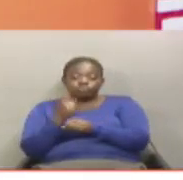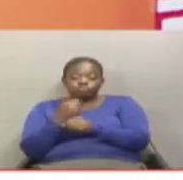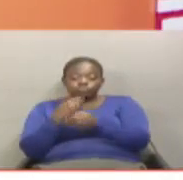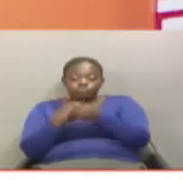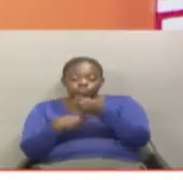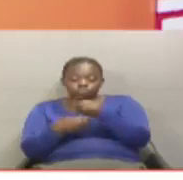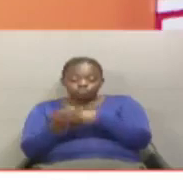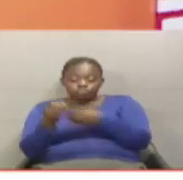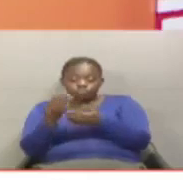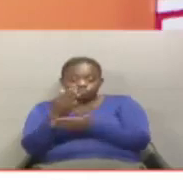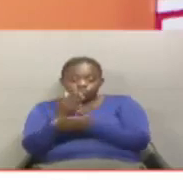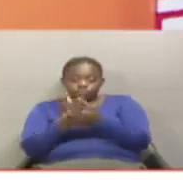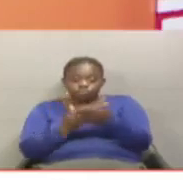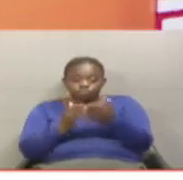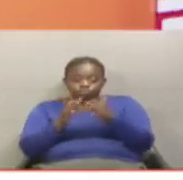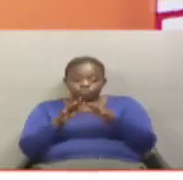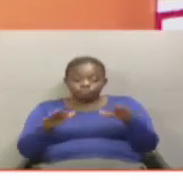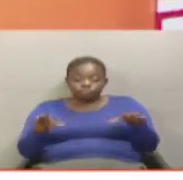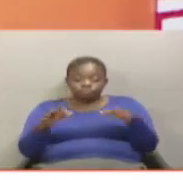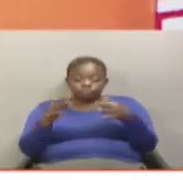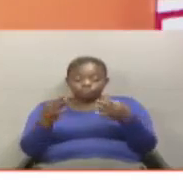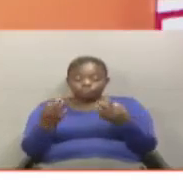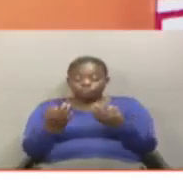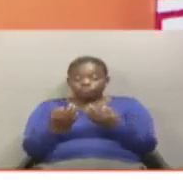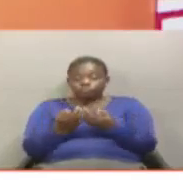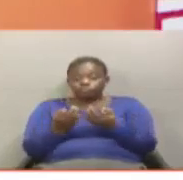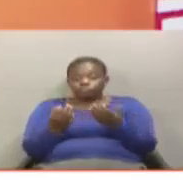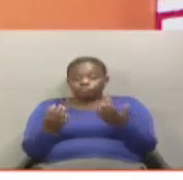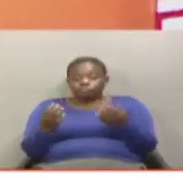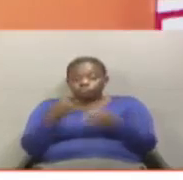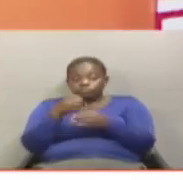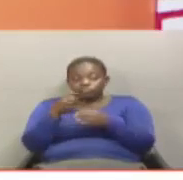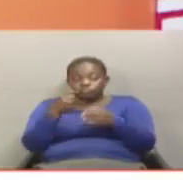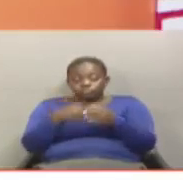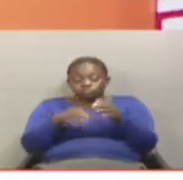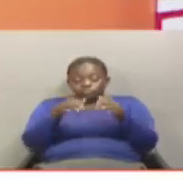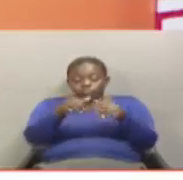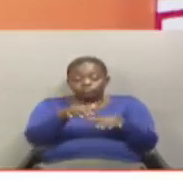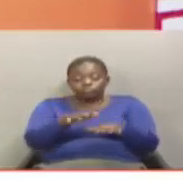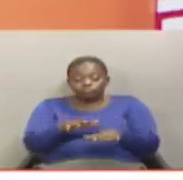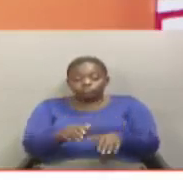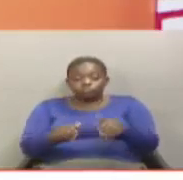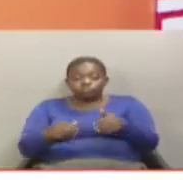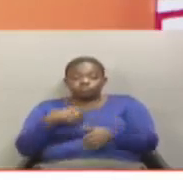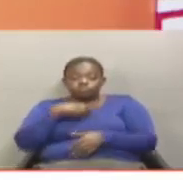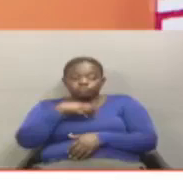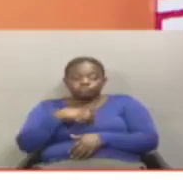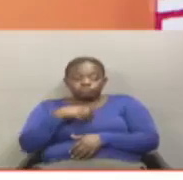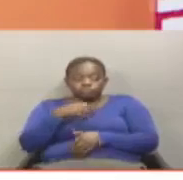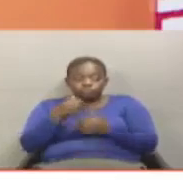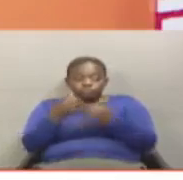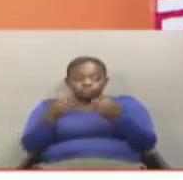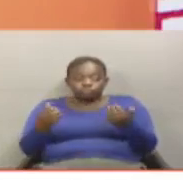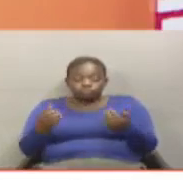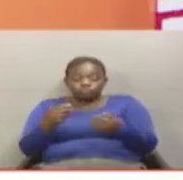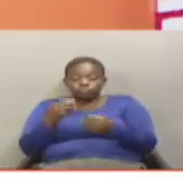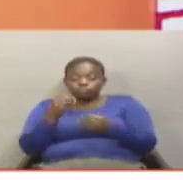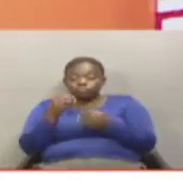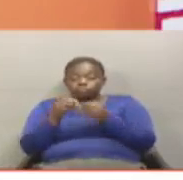atunze ekitundu ku ttaka lya famire n'atwaliramu n'ekijja ekitabudde abaana ab'obulenzi nga bagamba nti